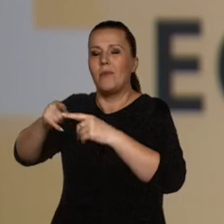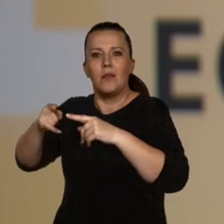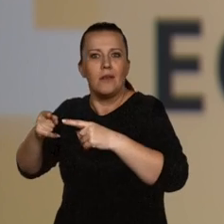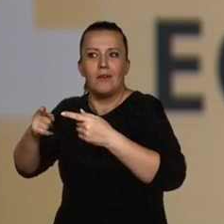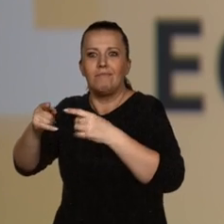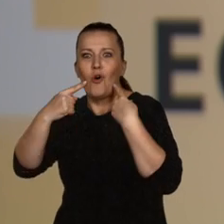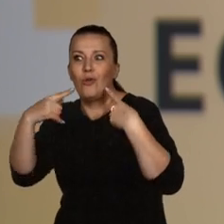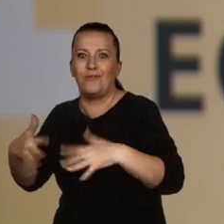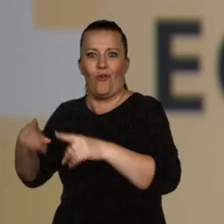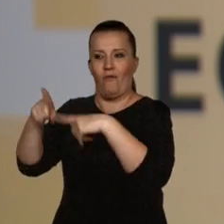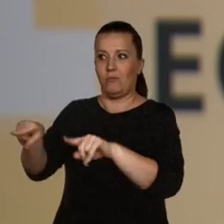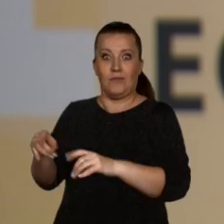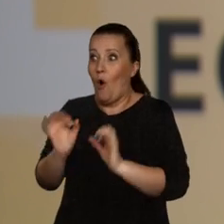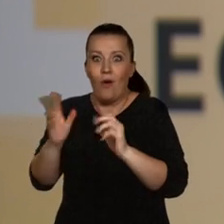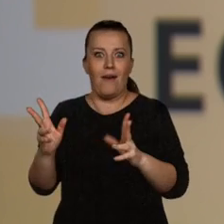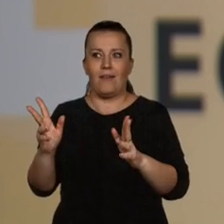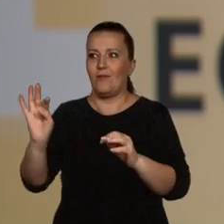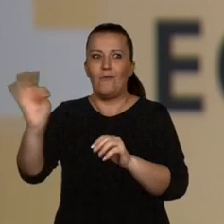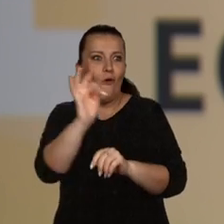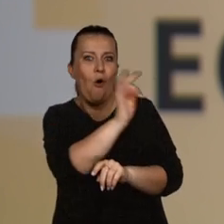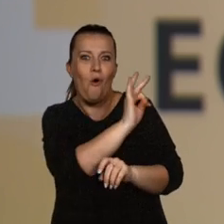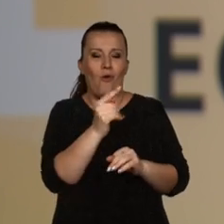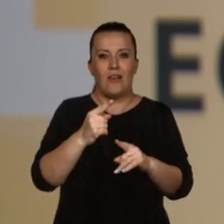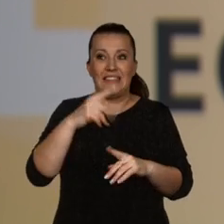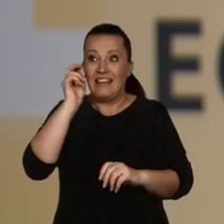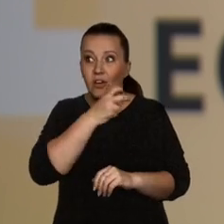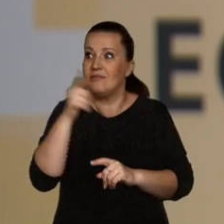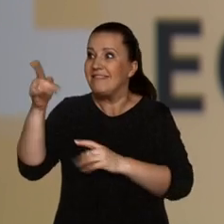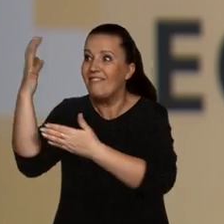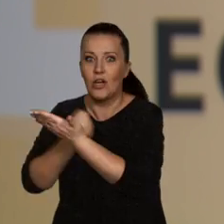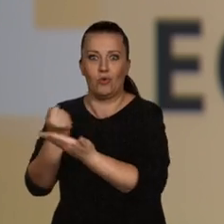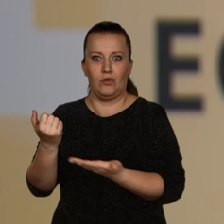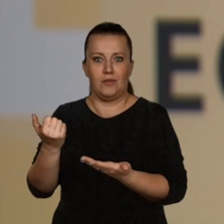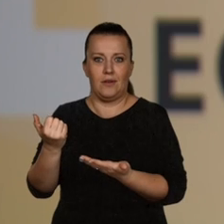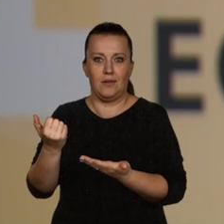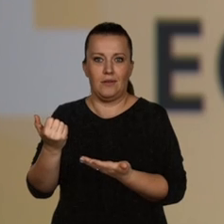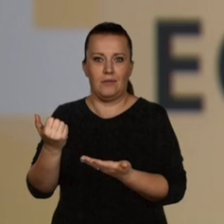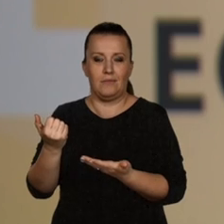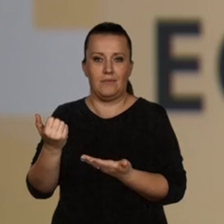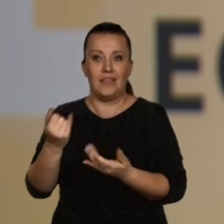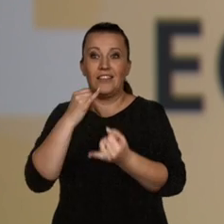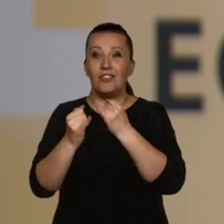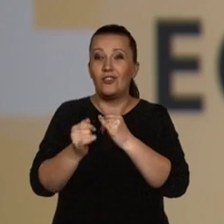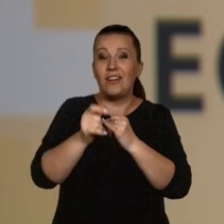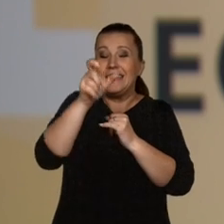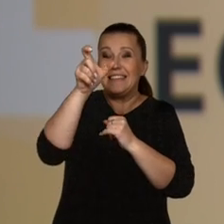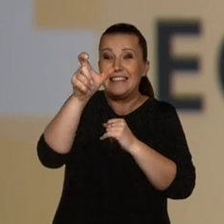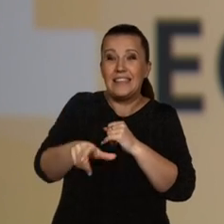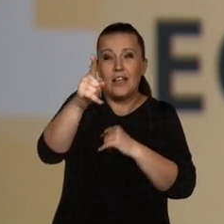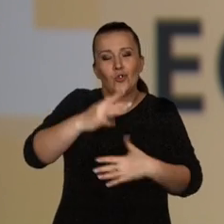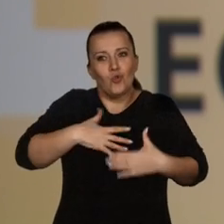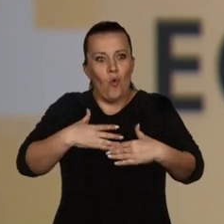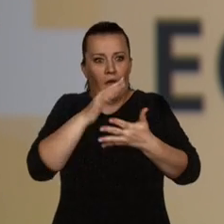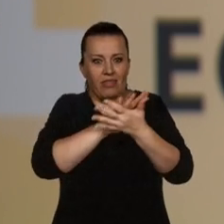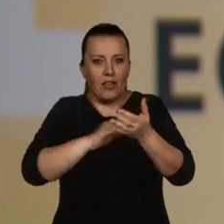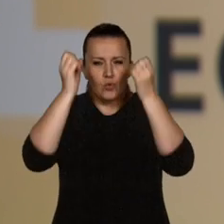rozrywkowej. Bardzo dobrze, bardzo dobrze. Jeżeli czymś się interesujesz, wykorzystaj to. To musi być element twojego życia.